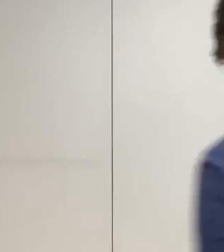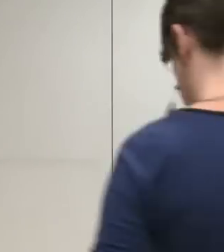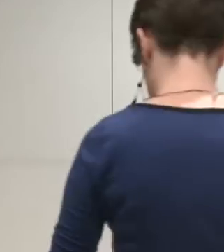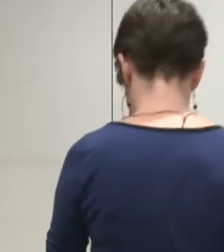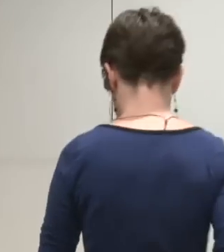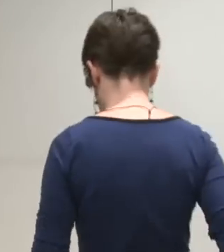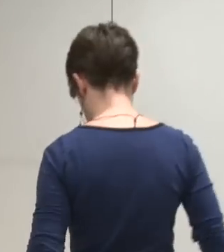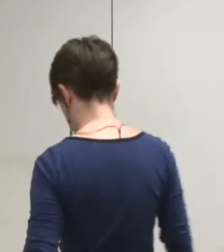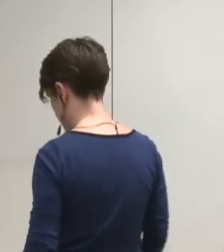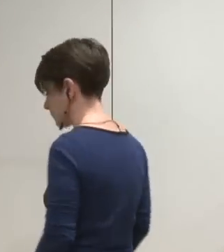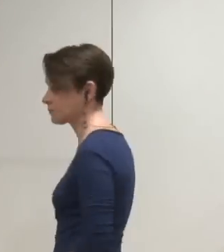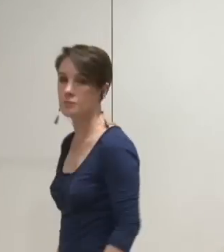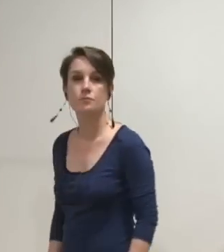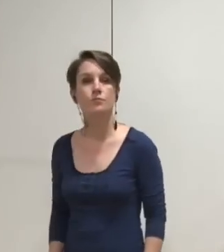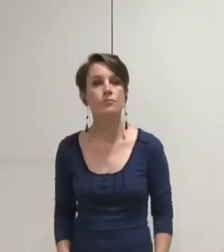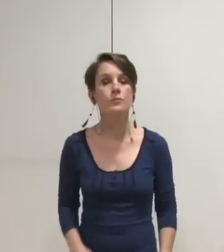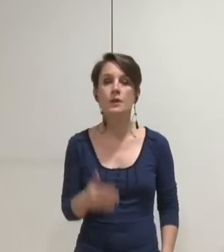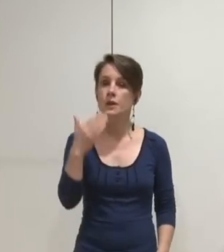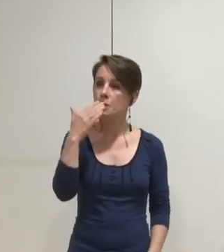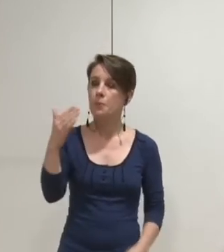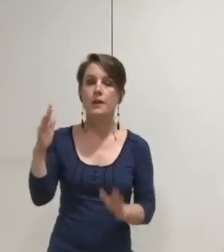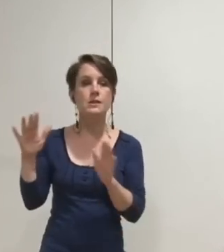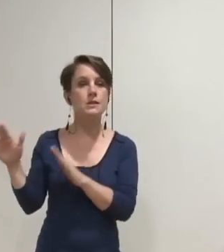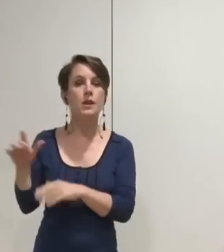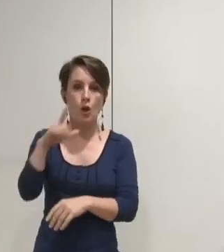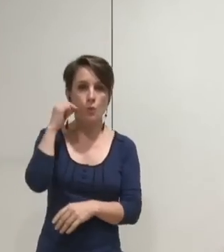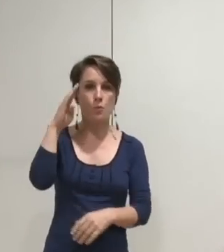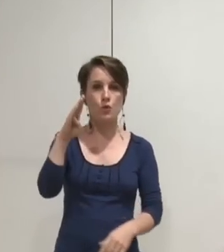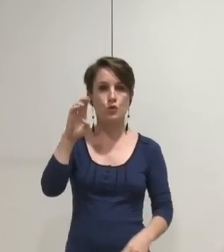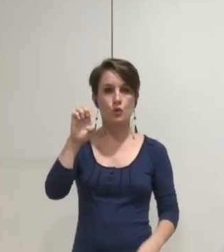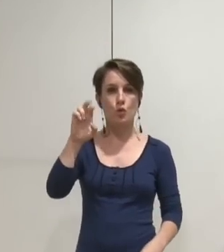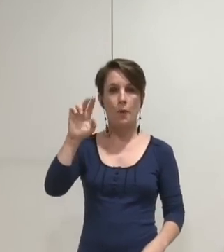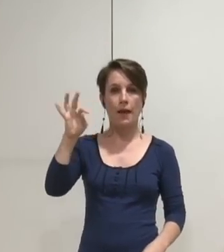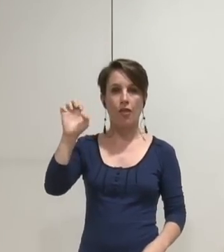que Monsieur Bertrand va répondre à certaines de vos interrogations